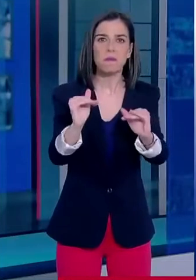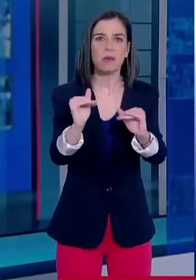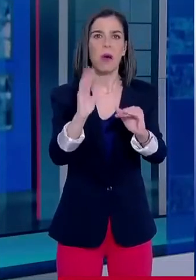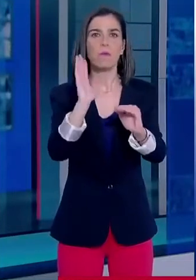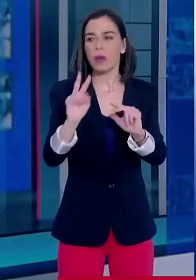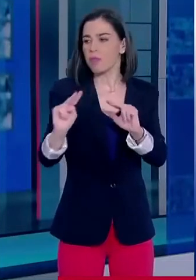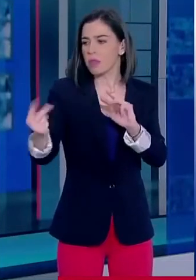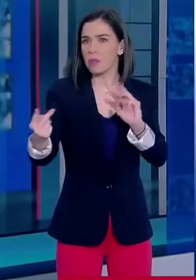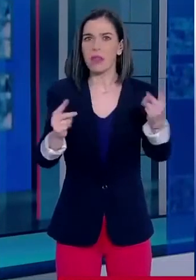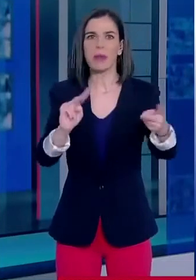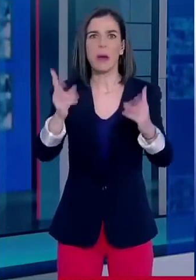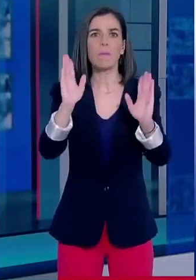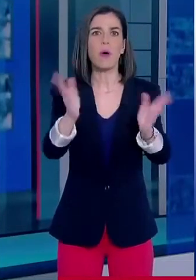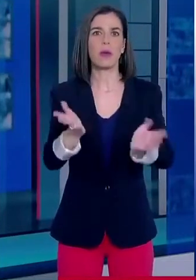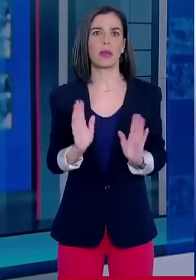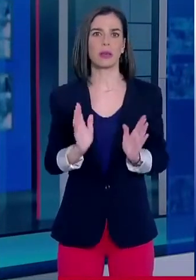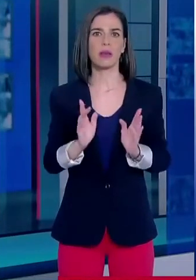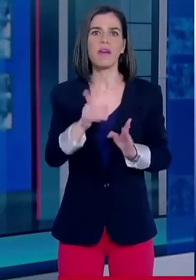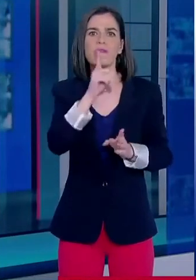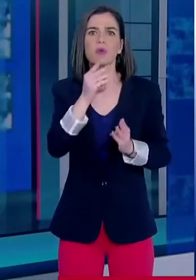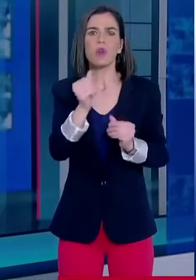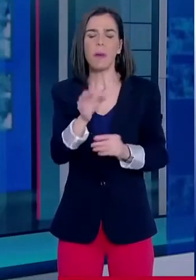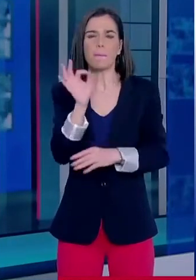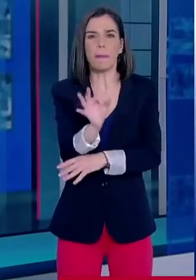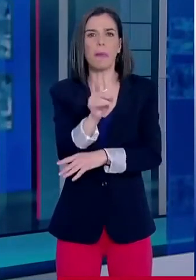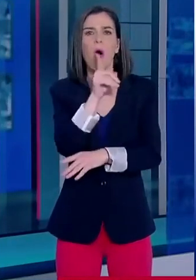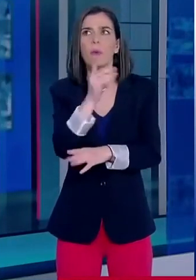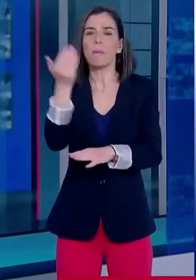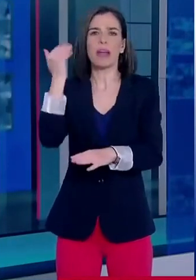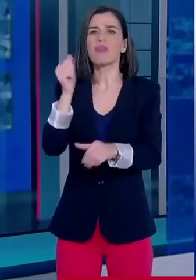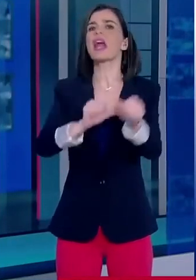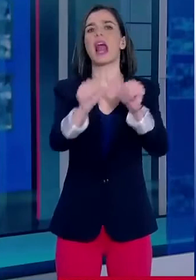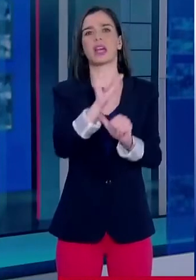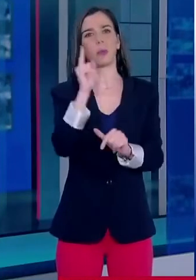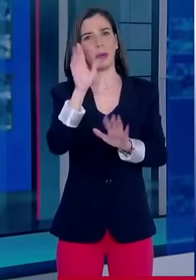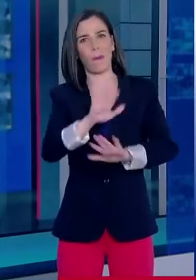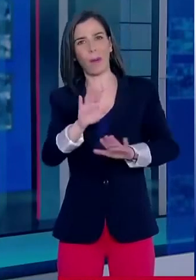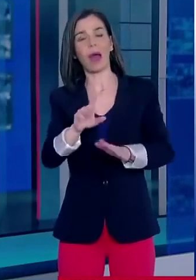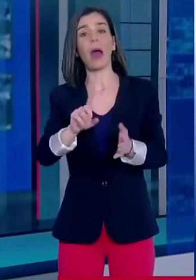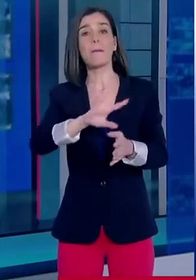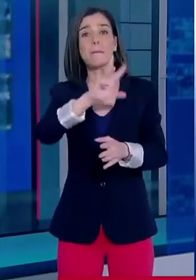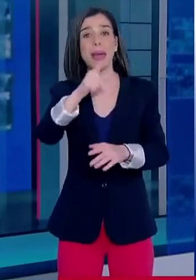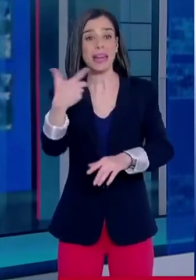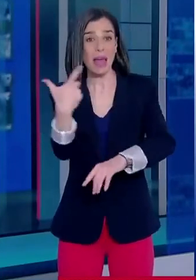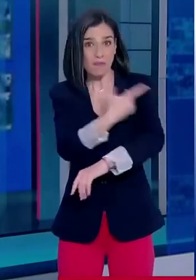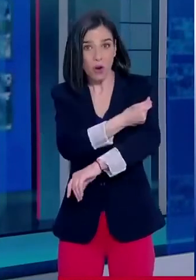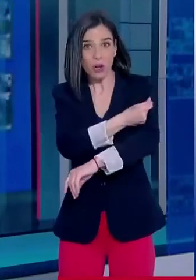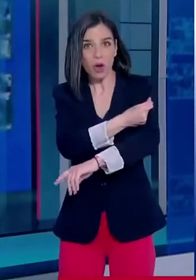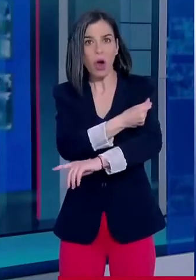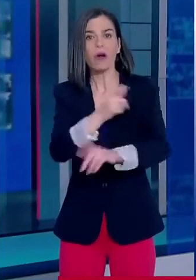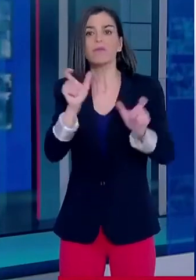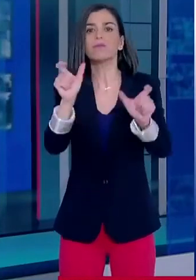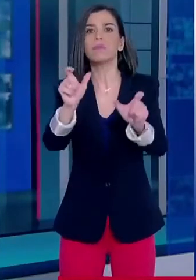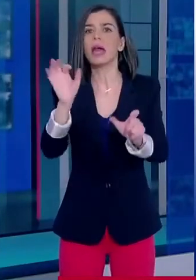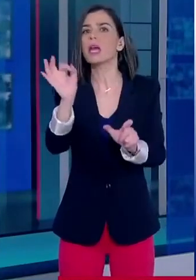βρίσκεται οπουδήποτε. Και χτυπάει με τον ίδιο ακριβώς τρόπο όπως και πριν. Μέχρι να βρεθεί το εμβόλιο και αποτελεσματικός τρόπος αντιμετώπισης του